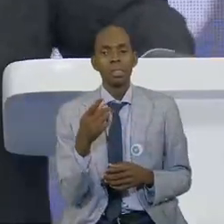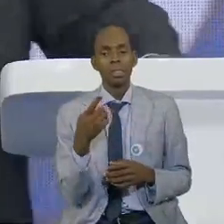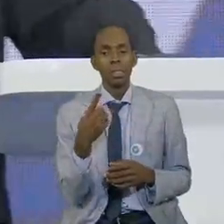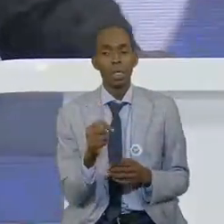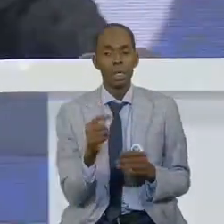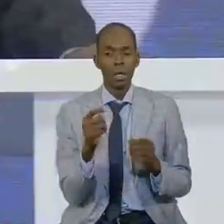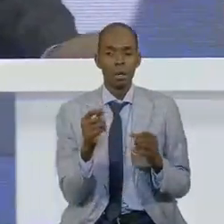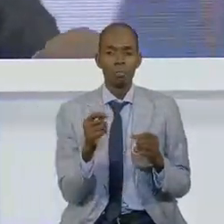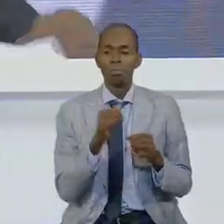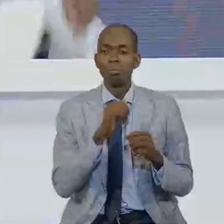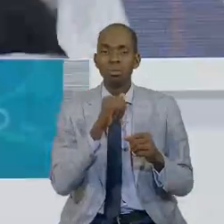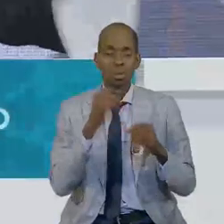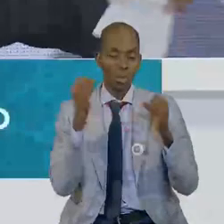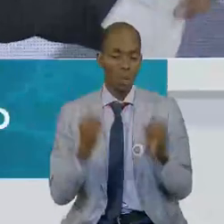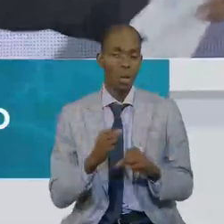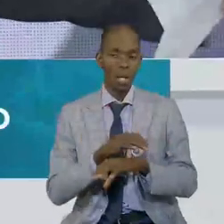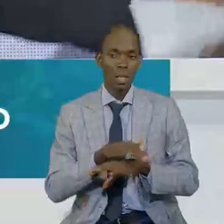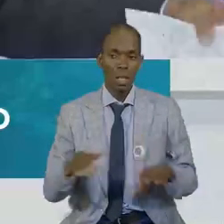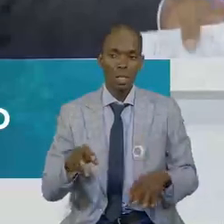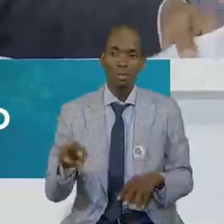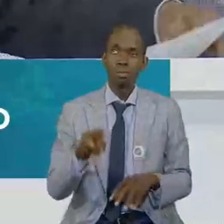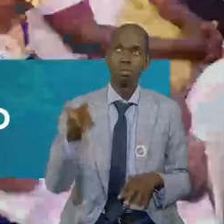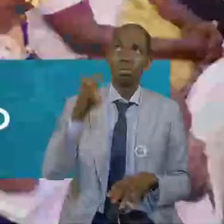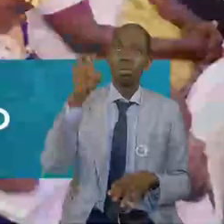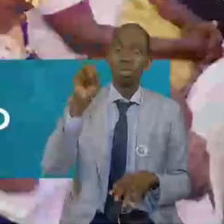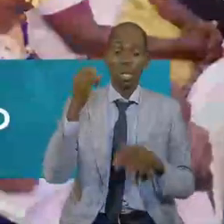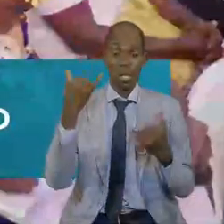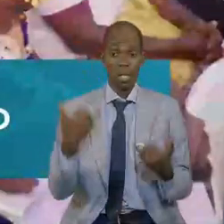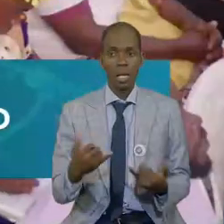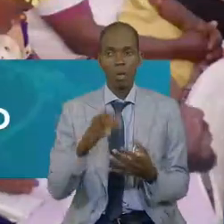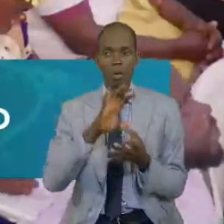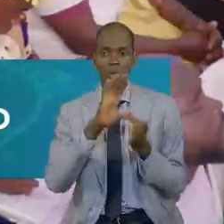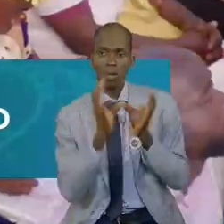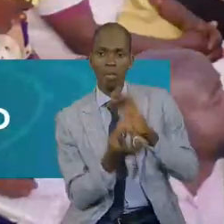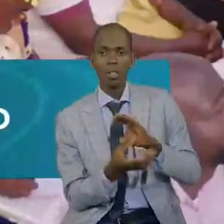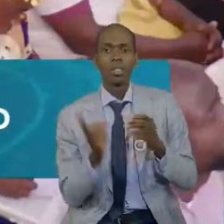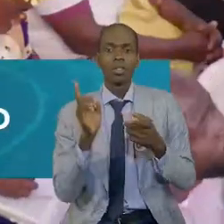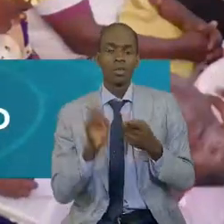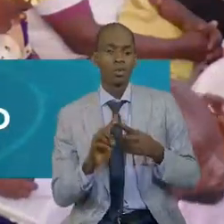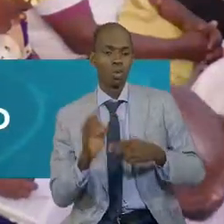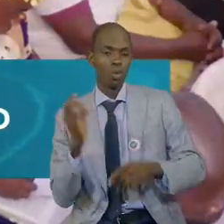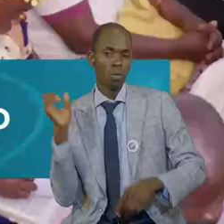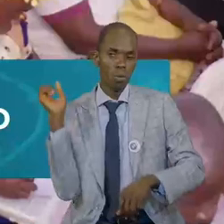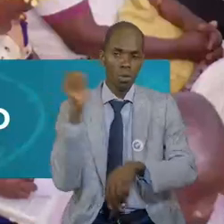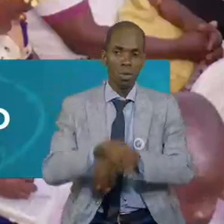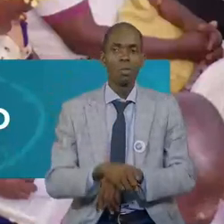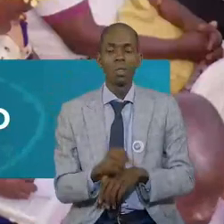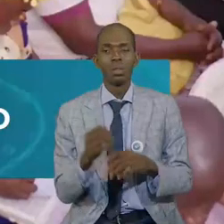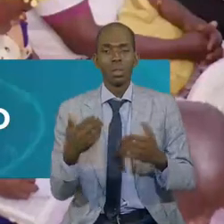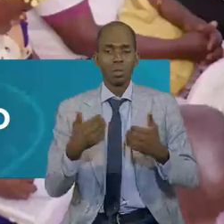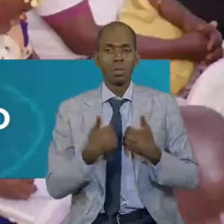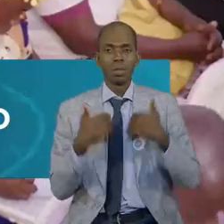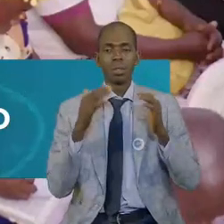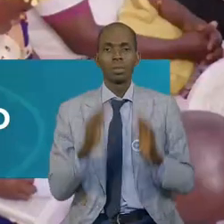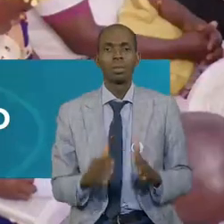powerless pilgrims now converted to overpowering possessors. Les